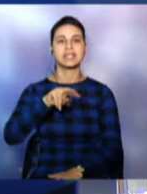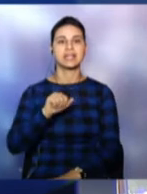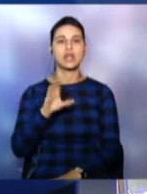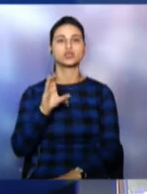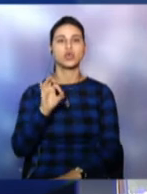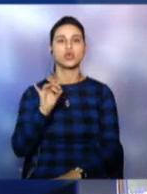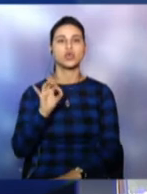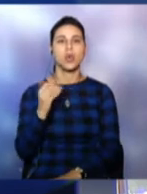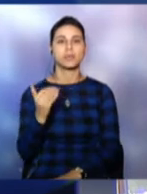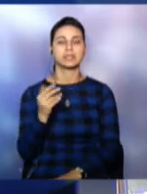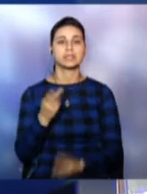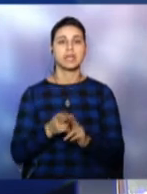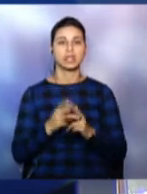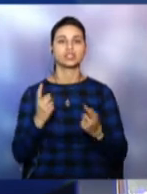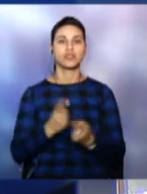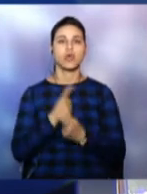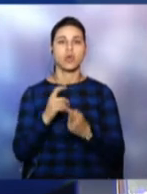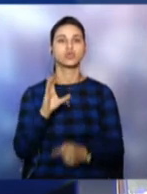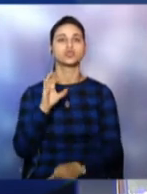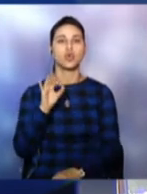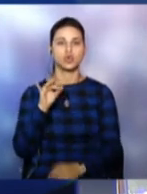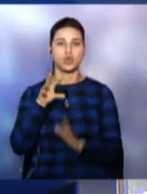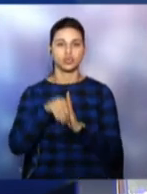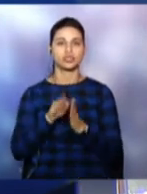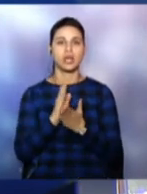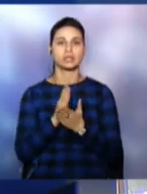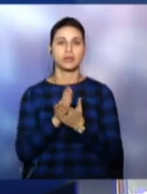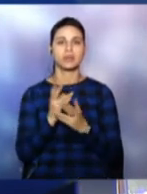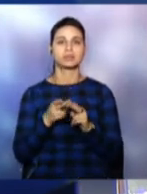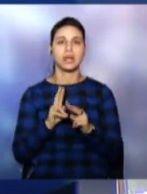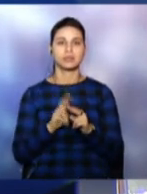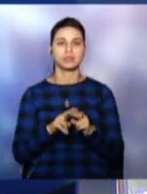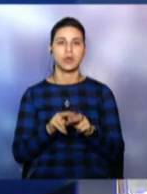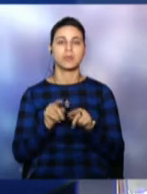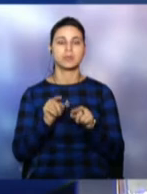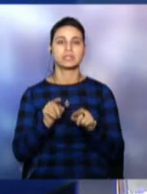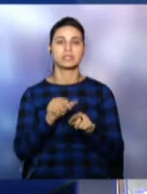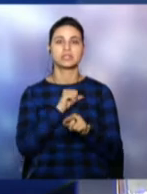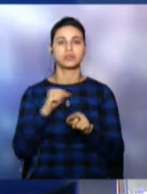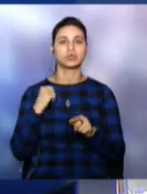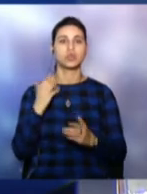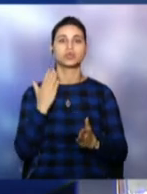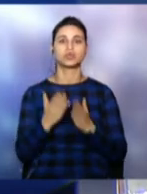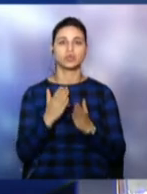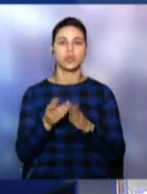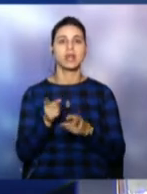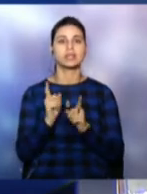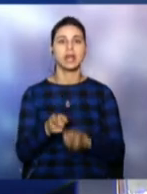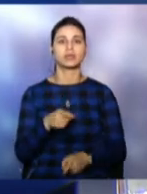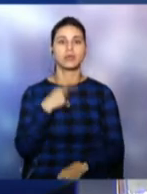სოიოსი, რომელიც ბუნებრივად სოიოში არსებობს. ამიტომ ის თავისთავად თუ ნატურალურ სოიოზე